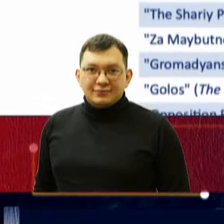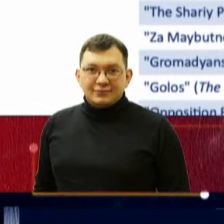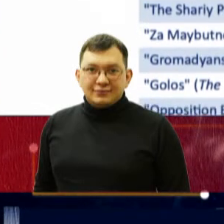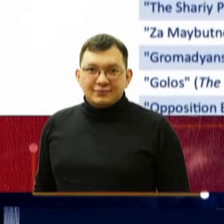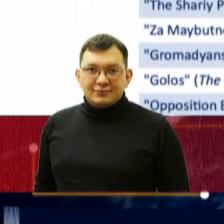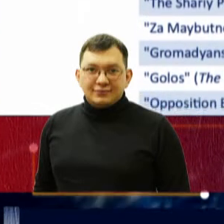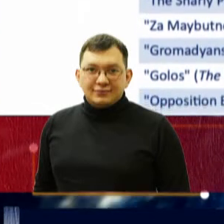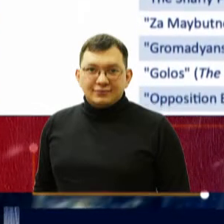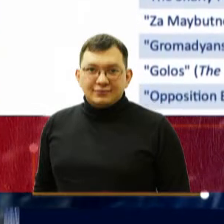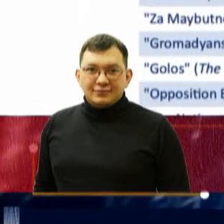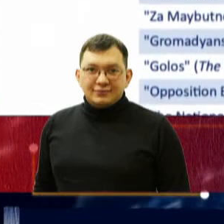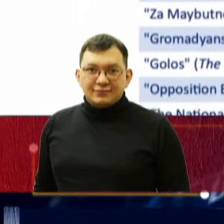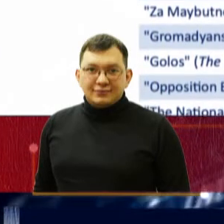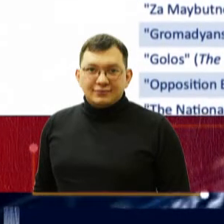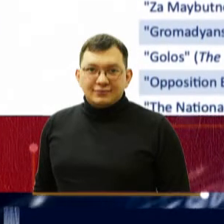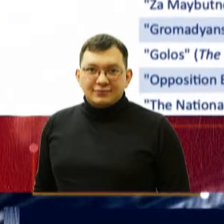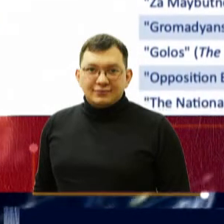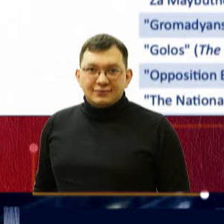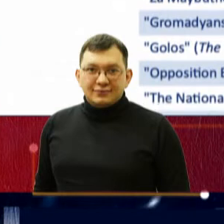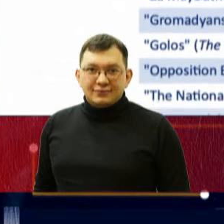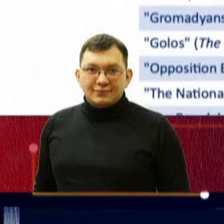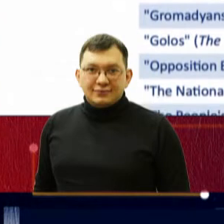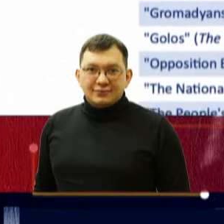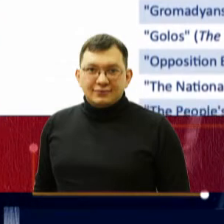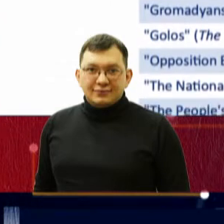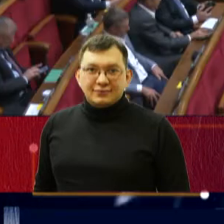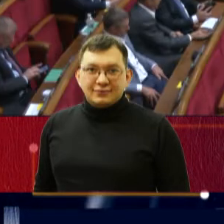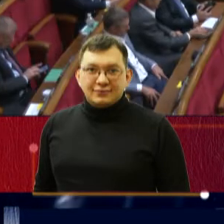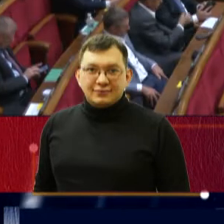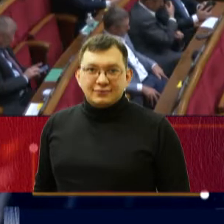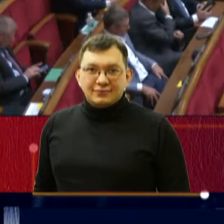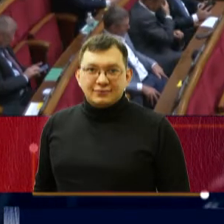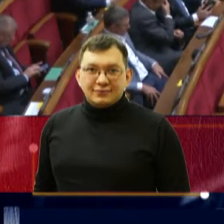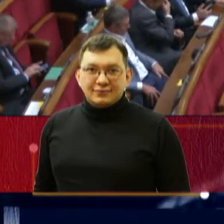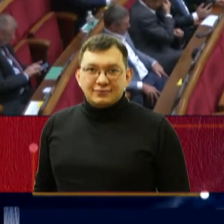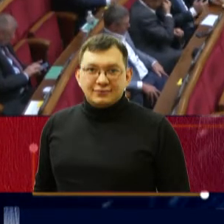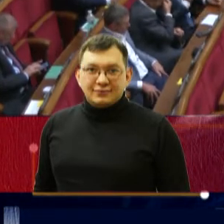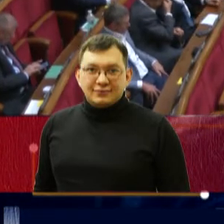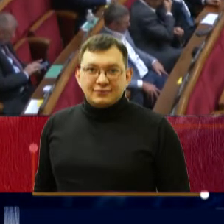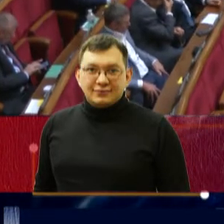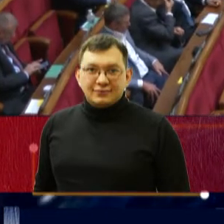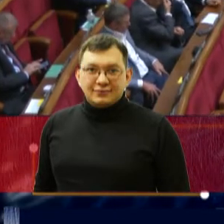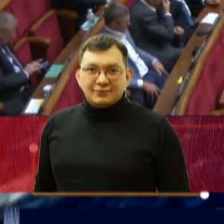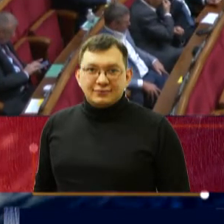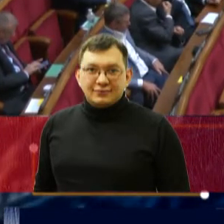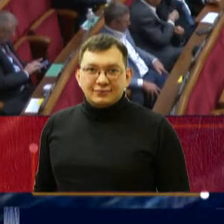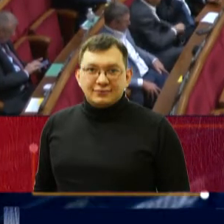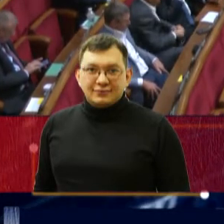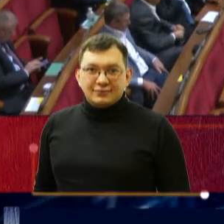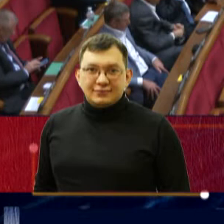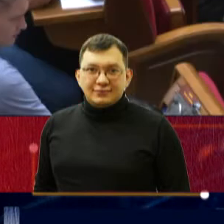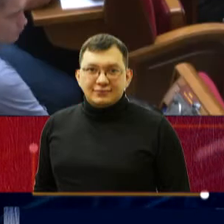нікуди, тому що жодних правових наслідків таке голосування не несе. Однак і саме в частині